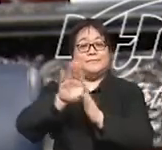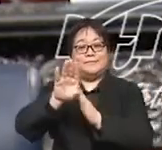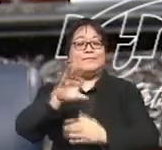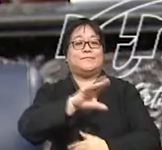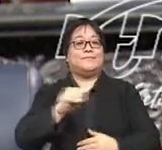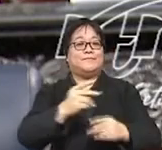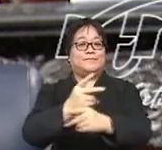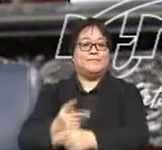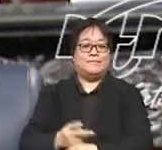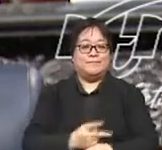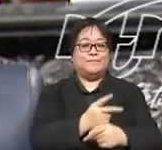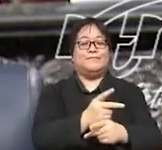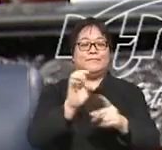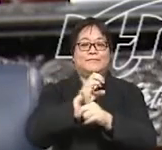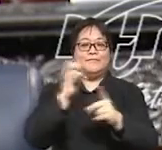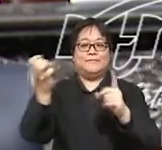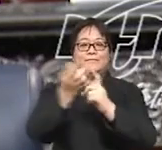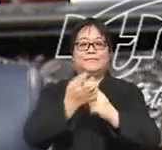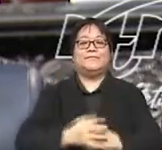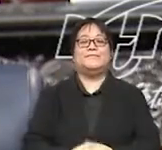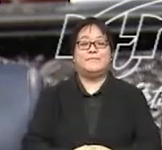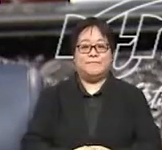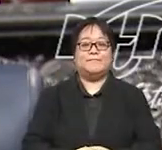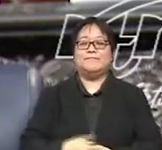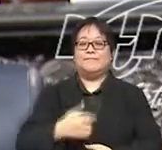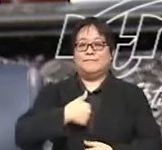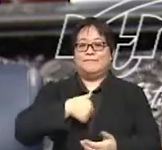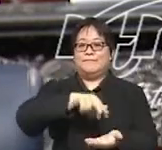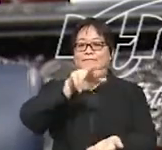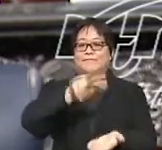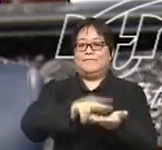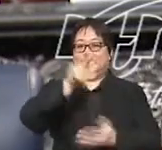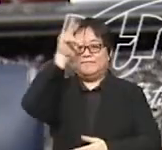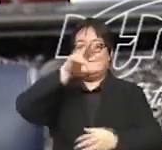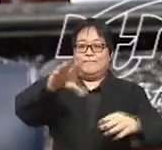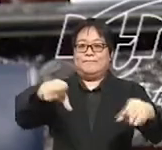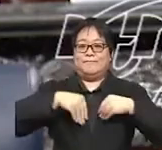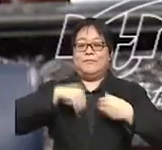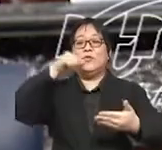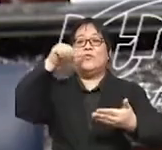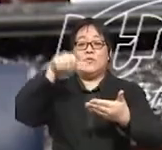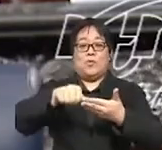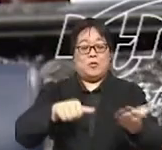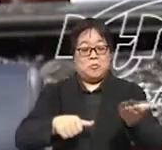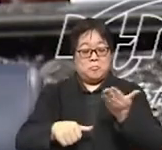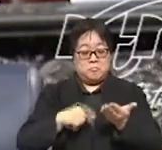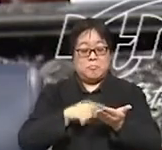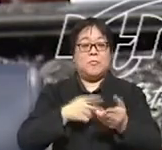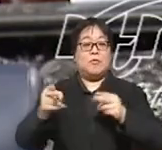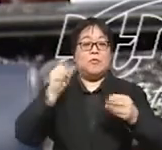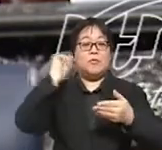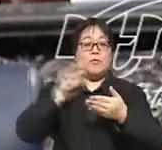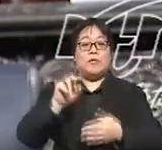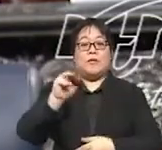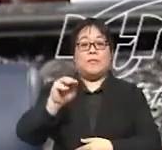dan penjagaan alam sekitar saya mengesahkan bahwa kerajaan telah menerima satu surat daripada Secret